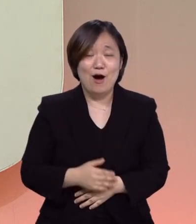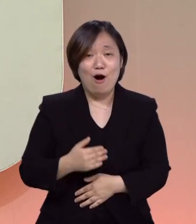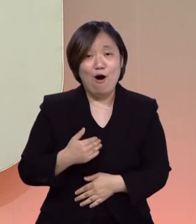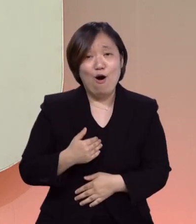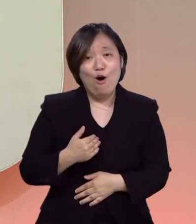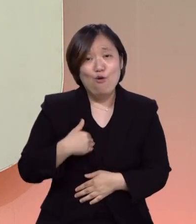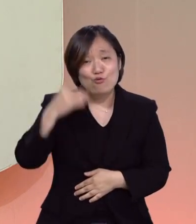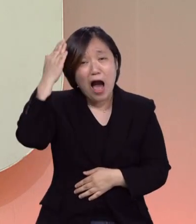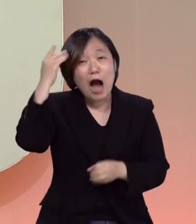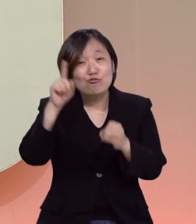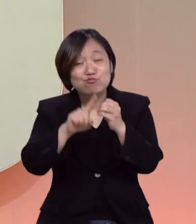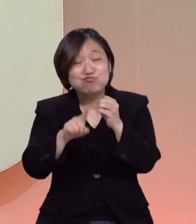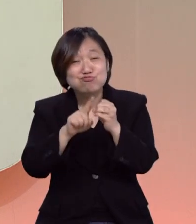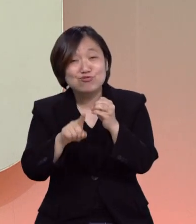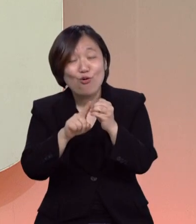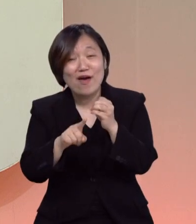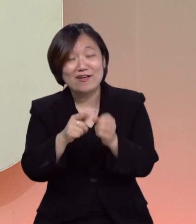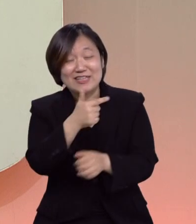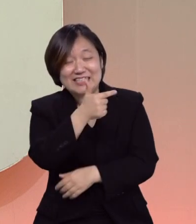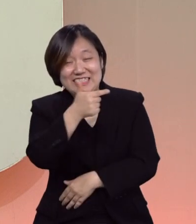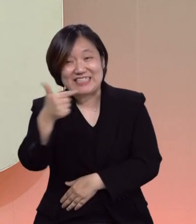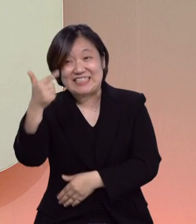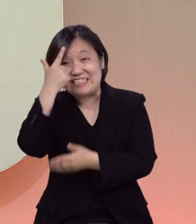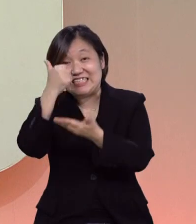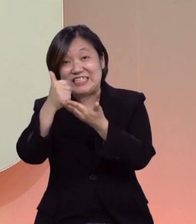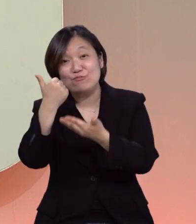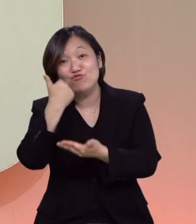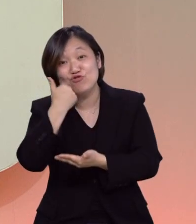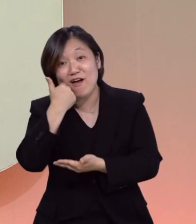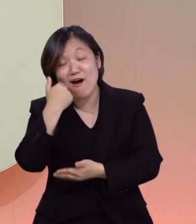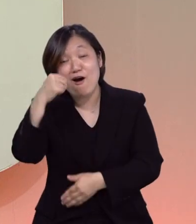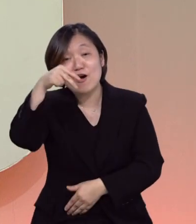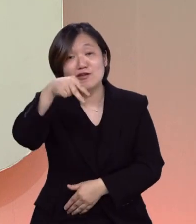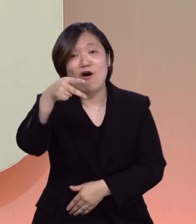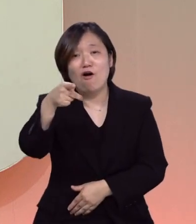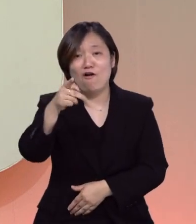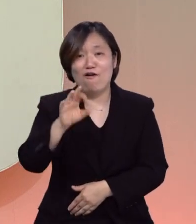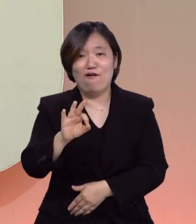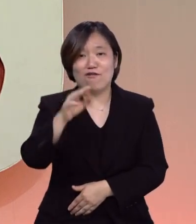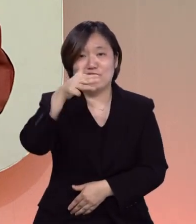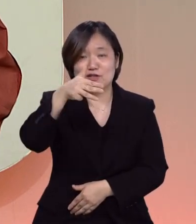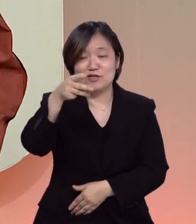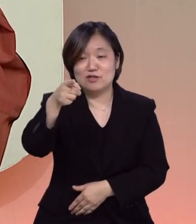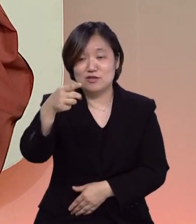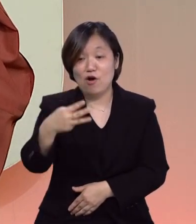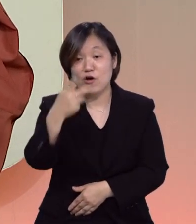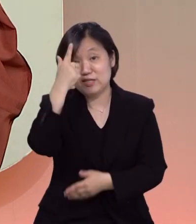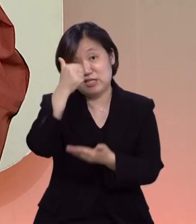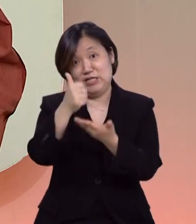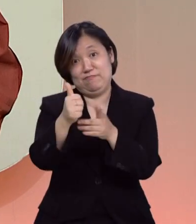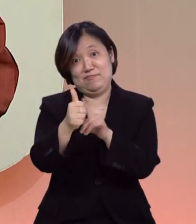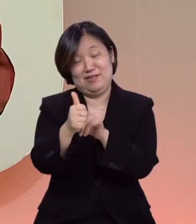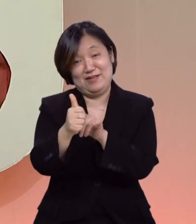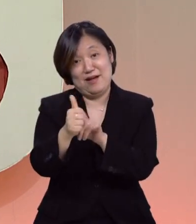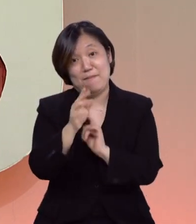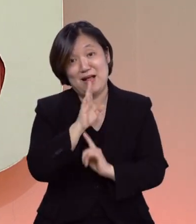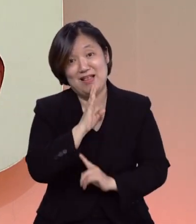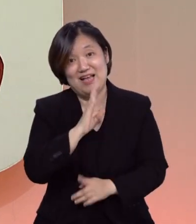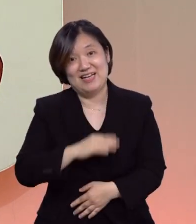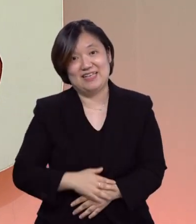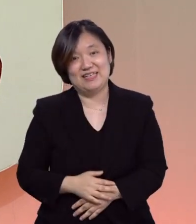가장 큰 스님으로 추앙받는 분 중에 한 분이 성철스님이지 않습니까 그 당시에 성철 스님의